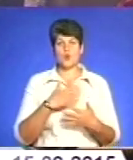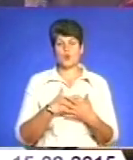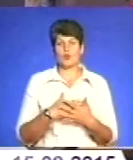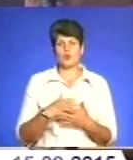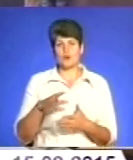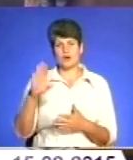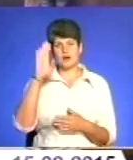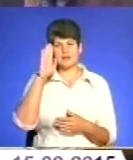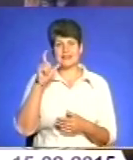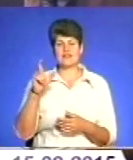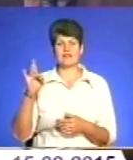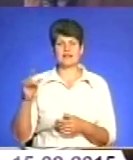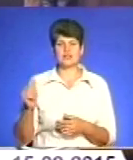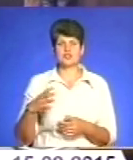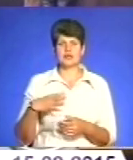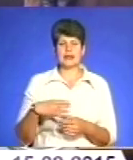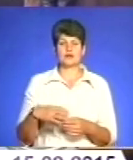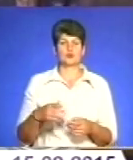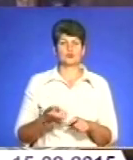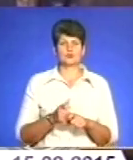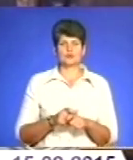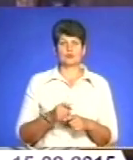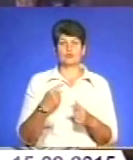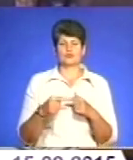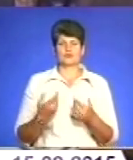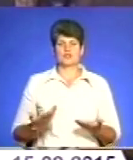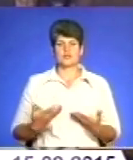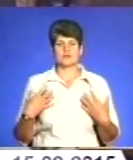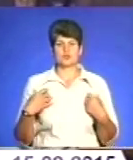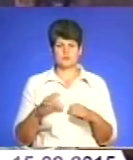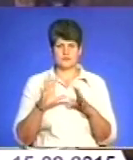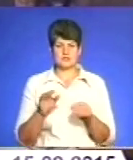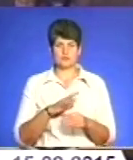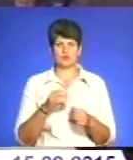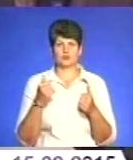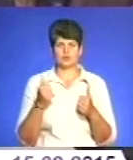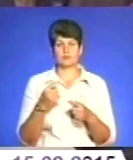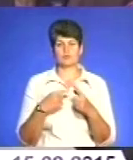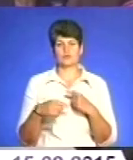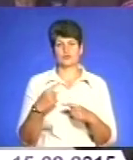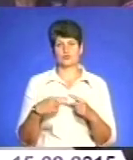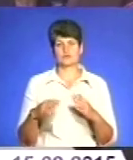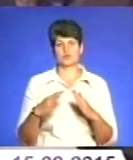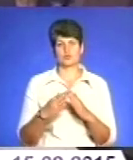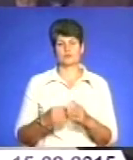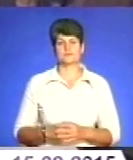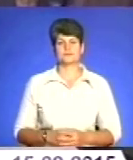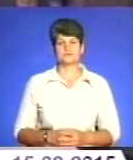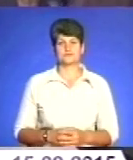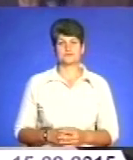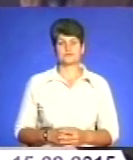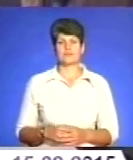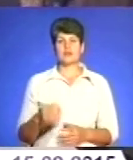з нетерпінням, що він повернеться живий і здоровий, що з нього все було добре, щоб поскоріше повернувся додому.